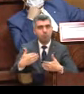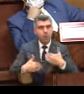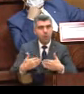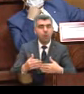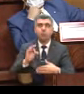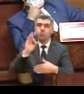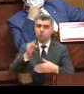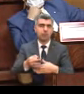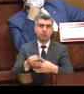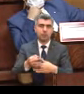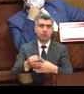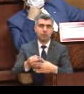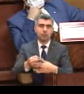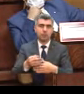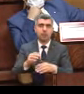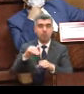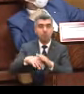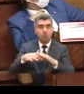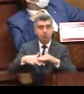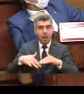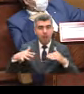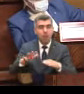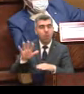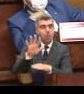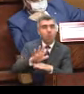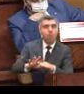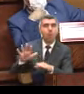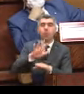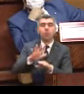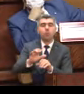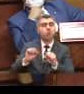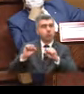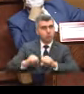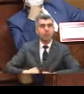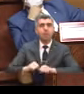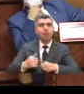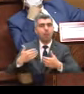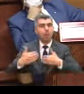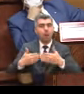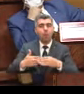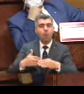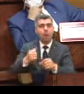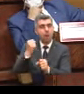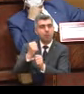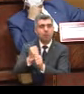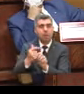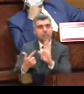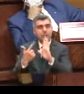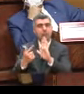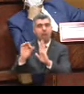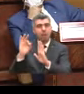خصهم يتوظفوا، وهذا البرلمان بجميع مكوناته طالب على انه هاد 7%